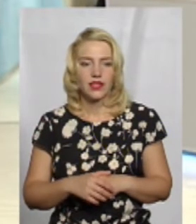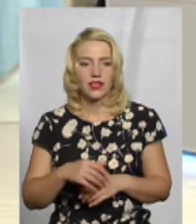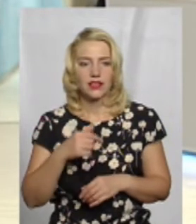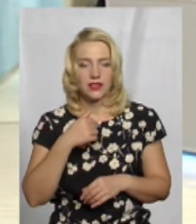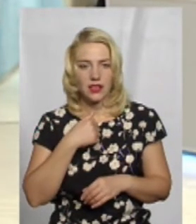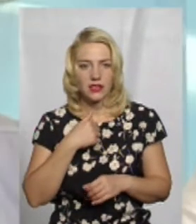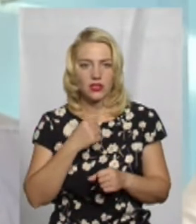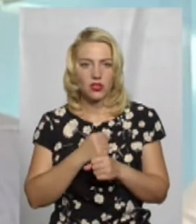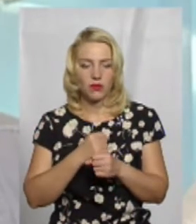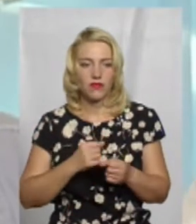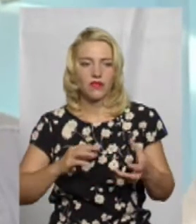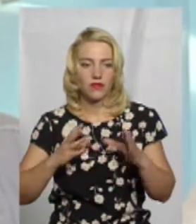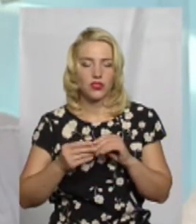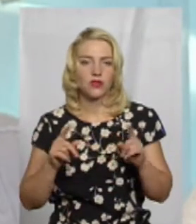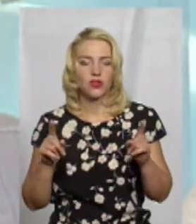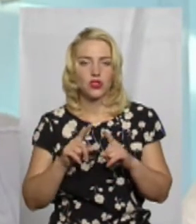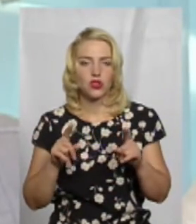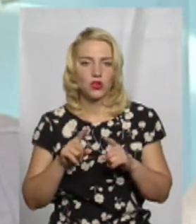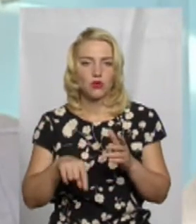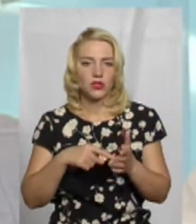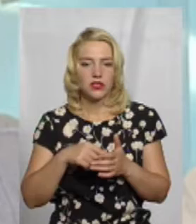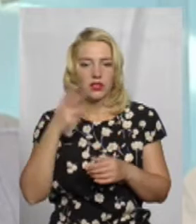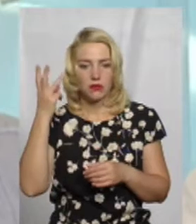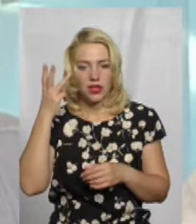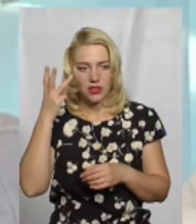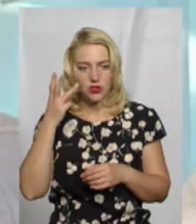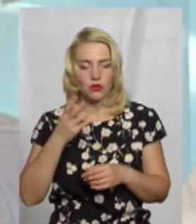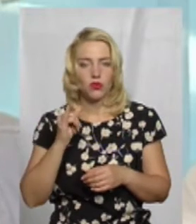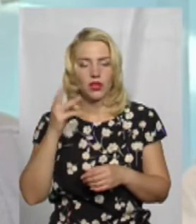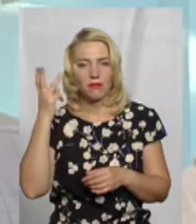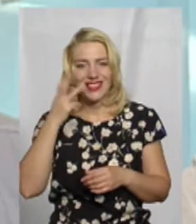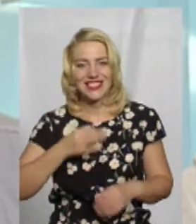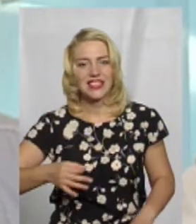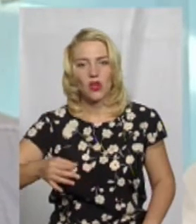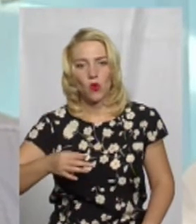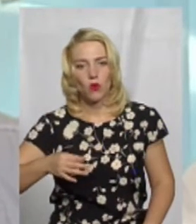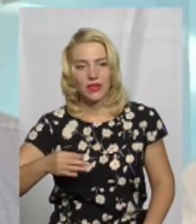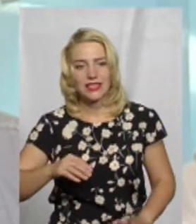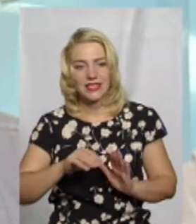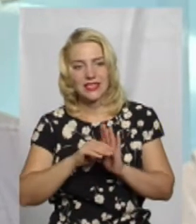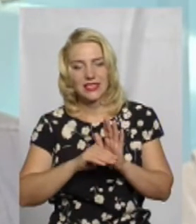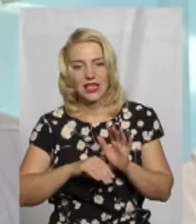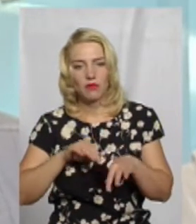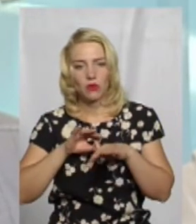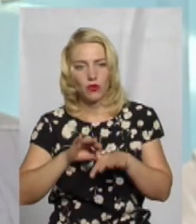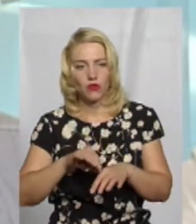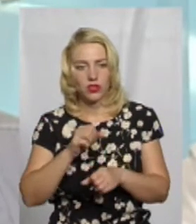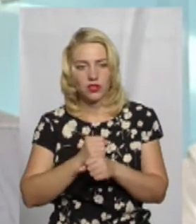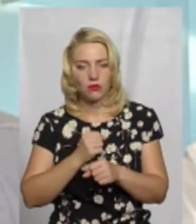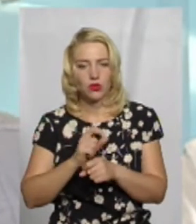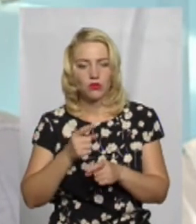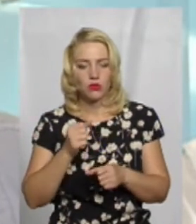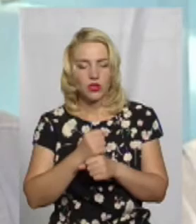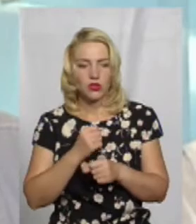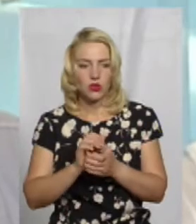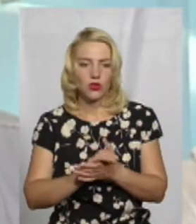Я зробив висновок, що в місті Хмельницькому і в Хмельницькій області системно проводиться робота, тому що